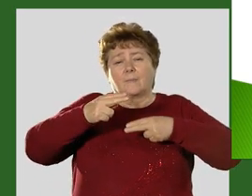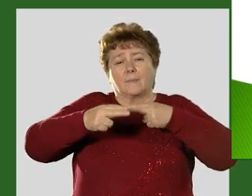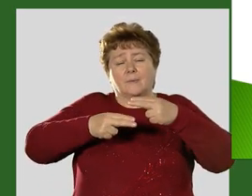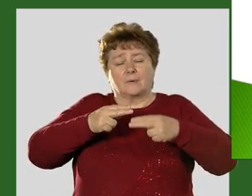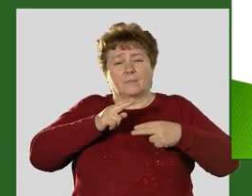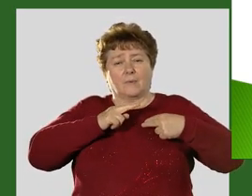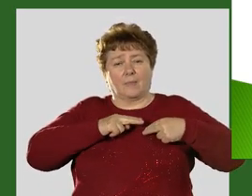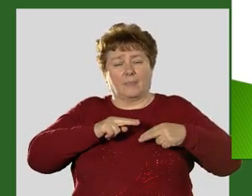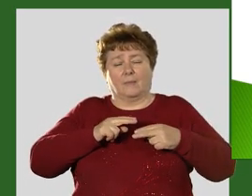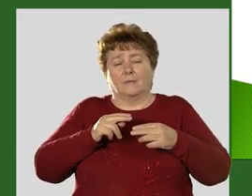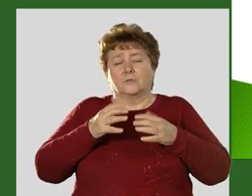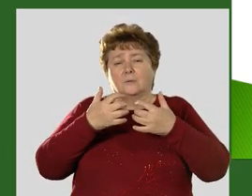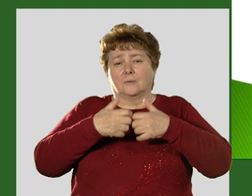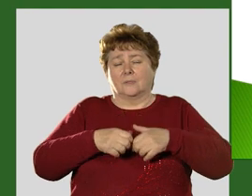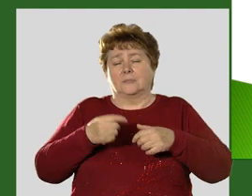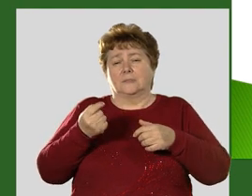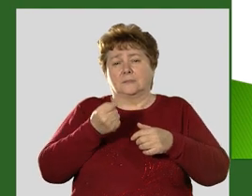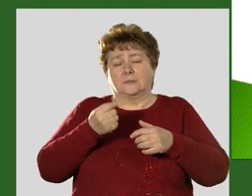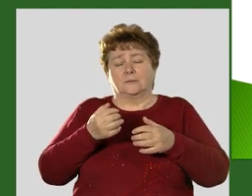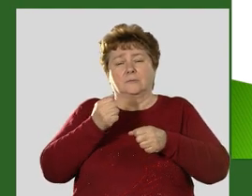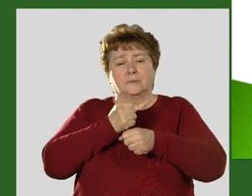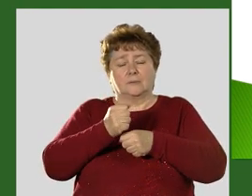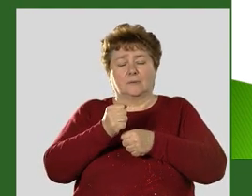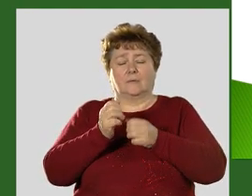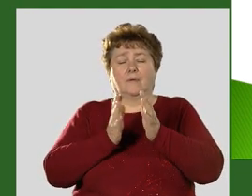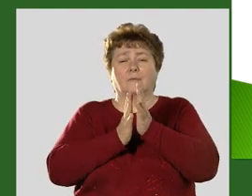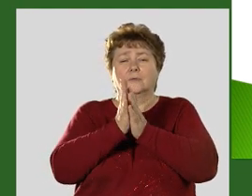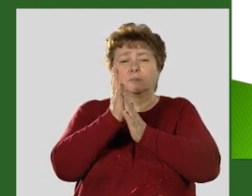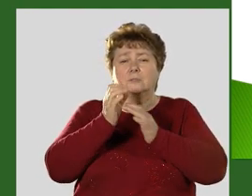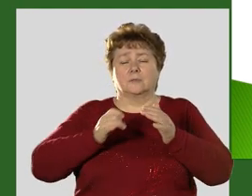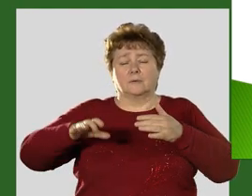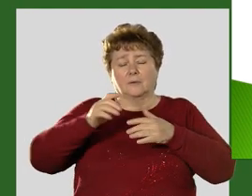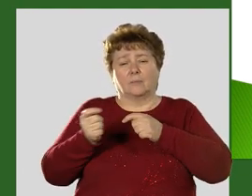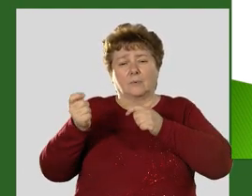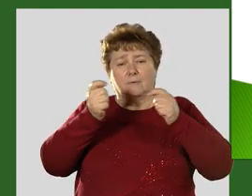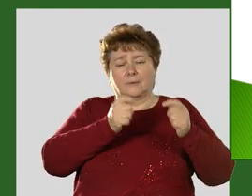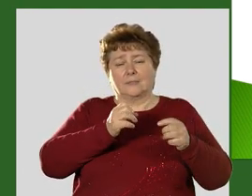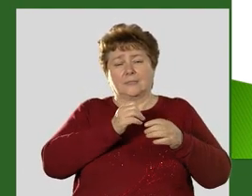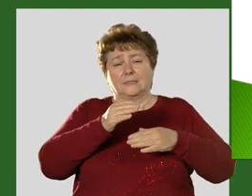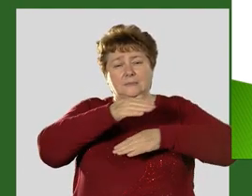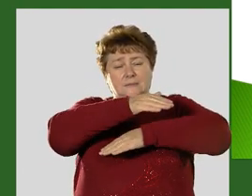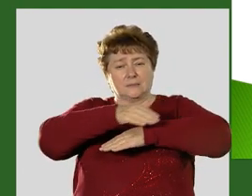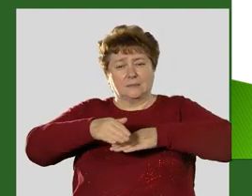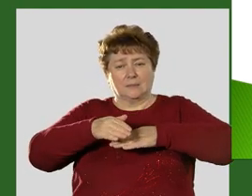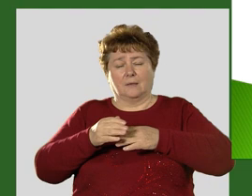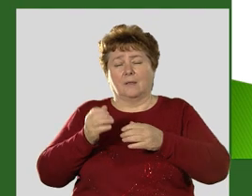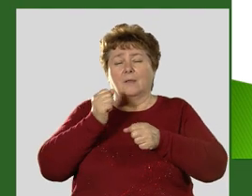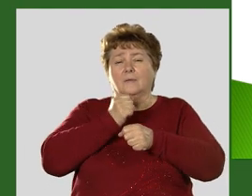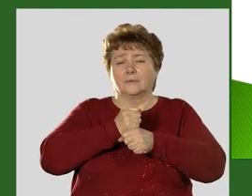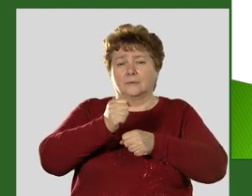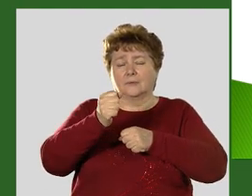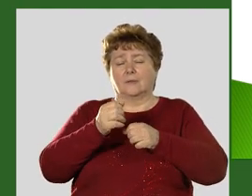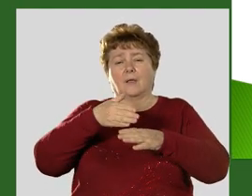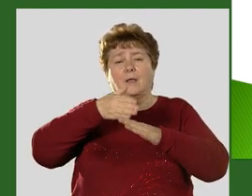Зерноперерабатывающая промышленность использует зерно, производимое в республике и привозимое извне. Налажено